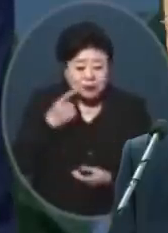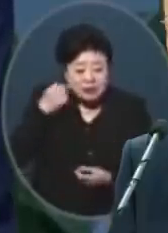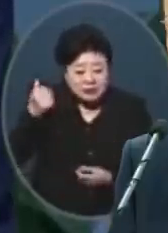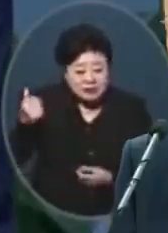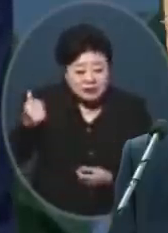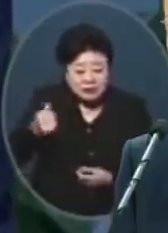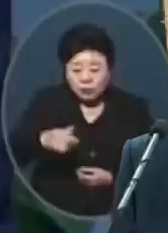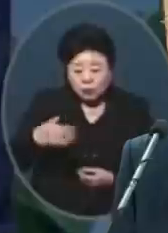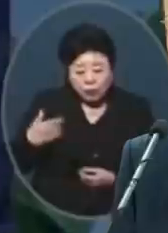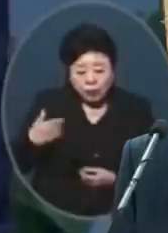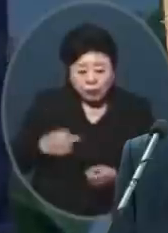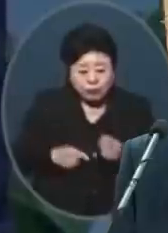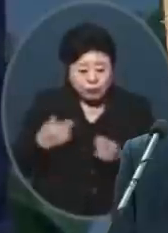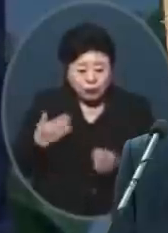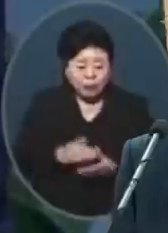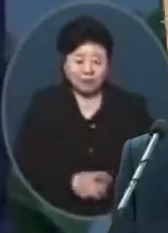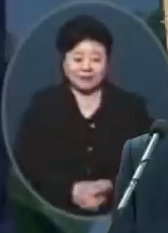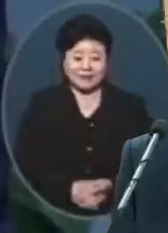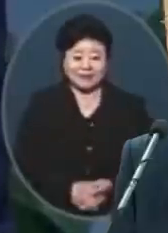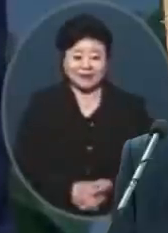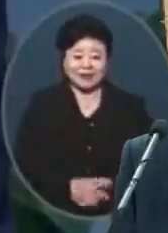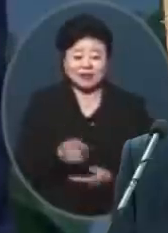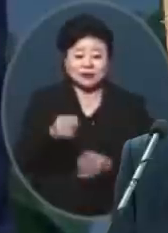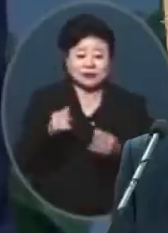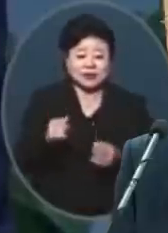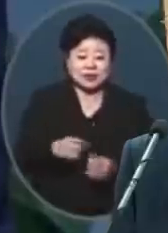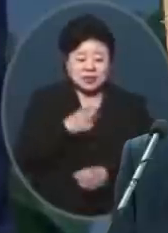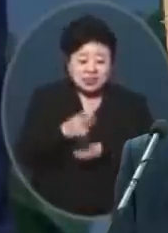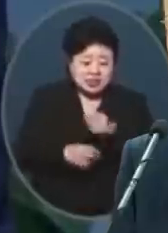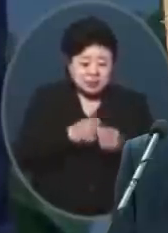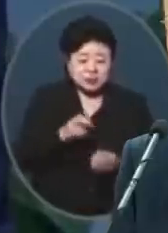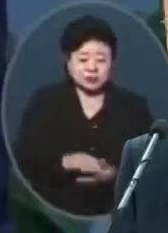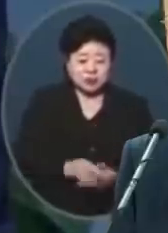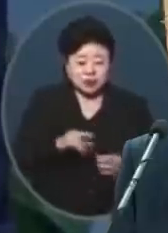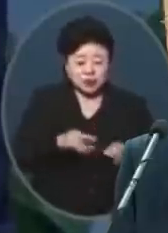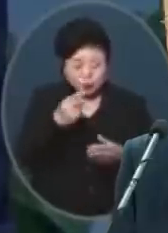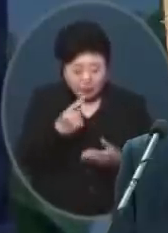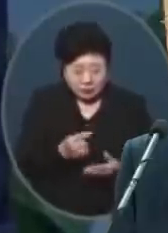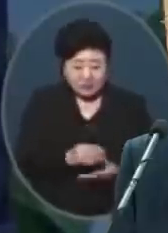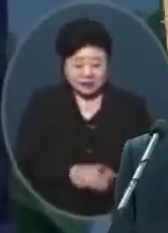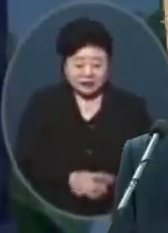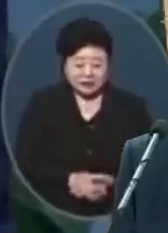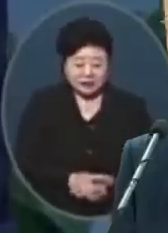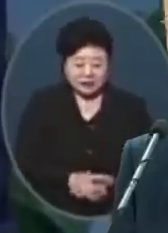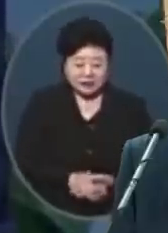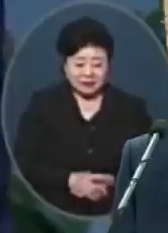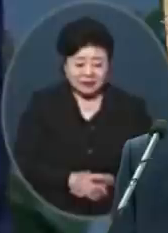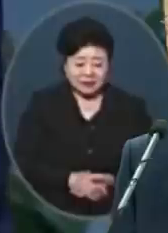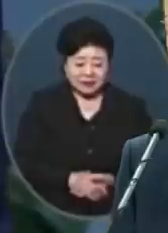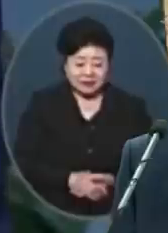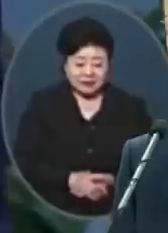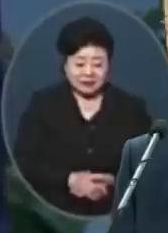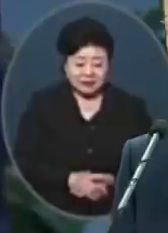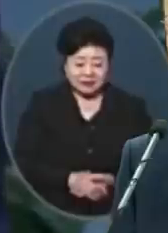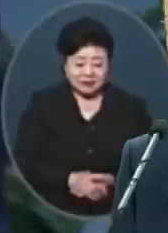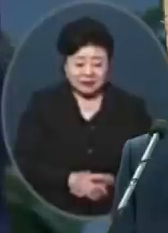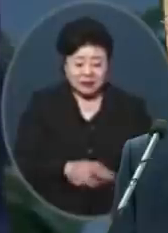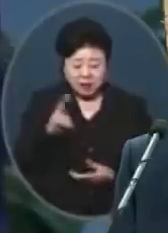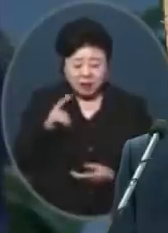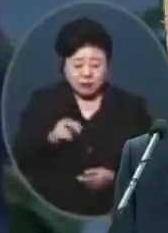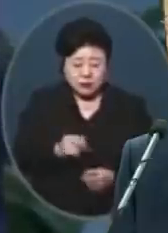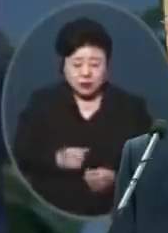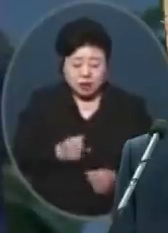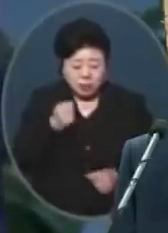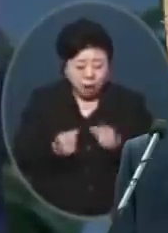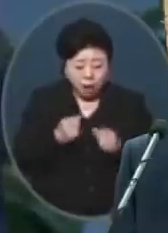목사님 나도 몰라요 저 사람 20년 동안 우리 교회 나온 사람인데 왜 저래